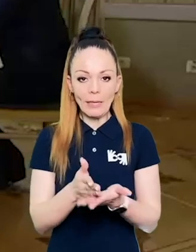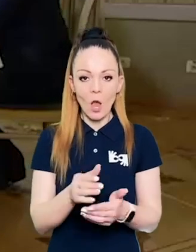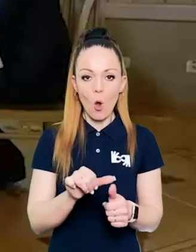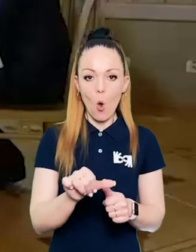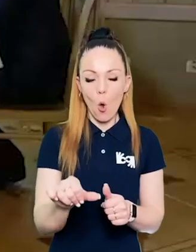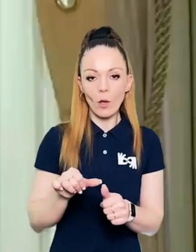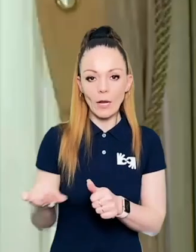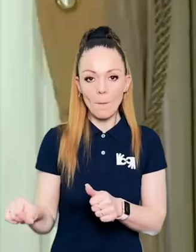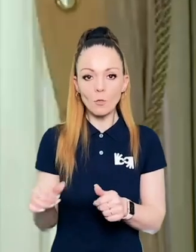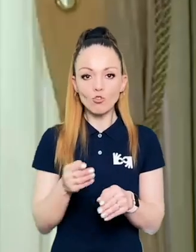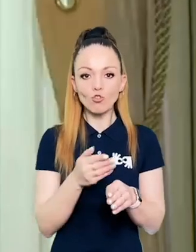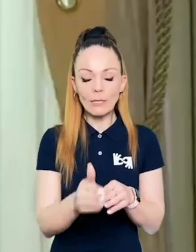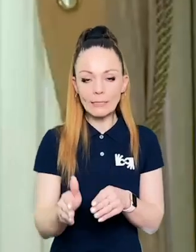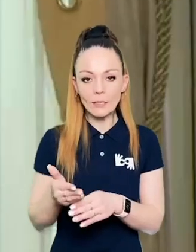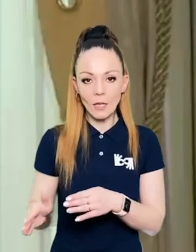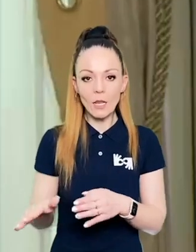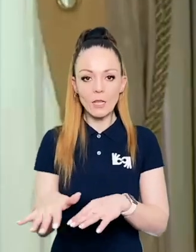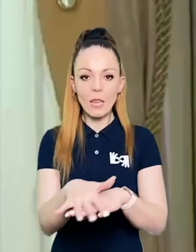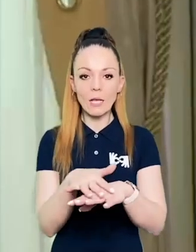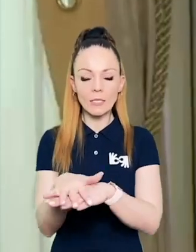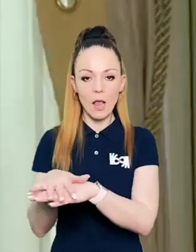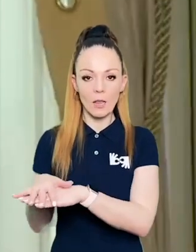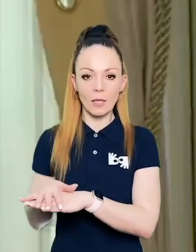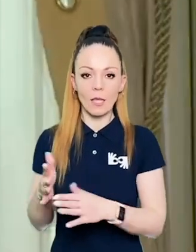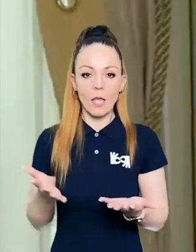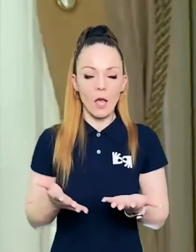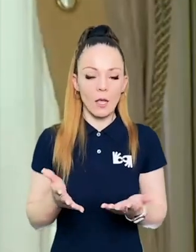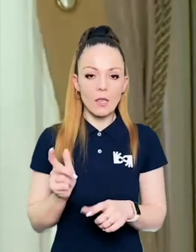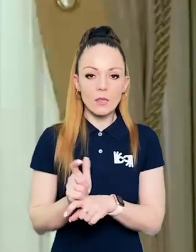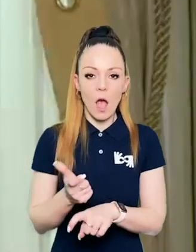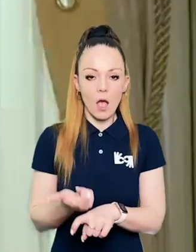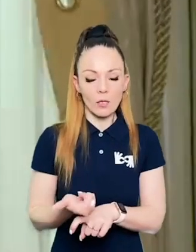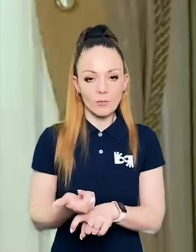окремі частини населення, які